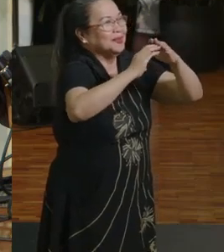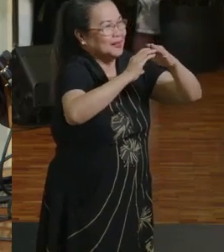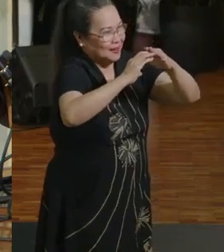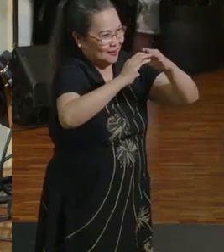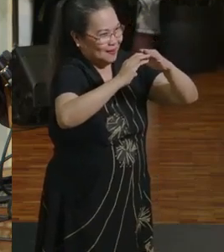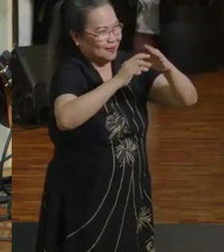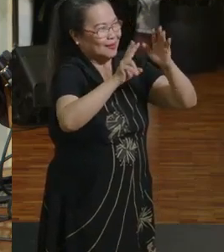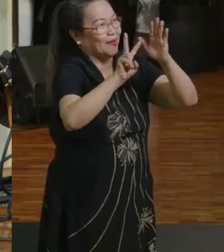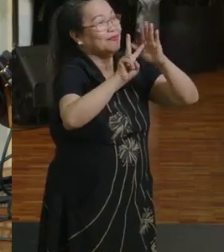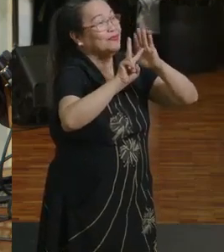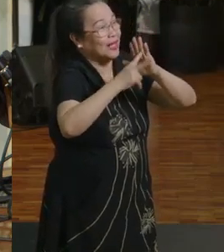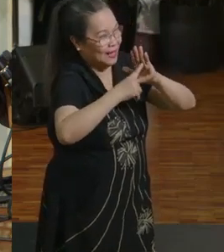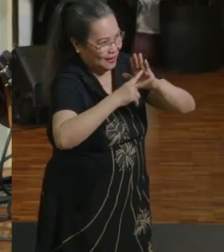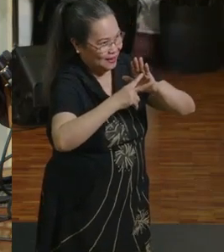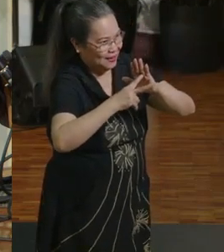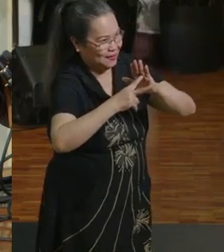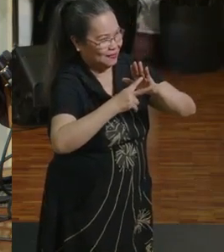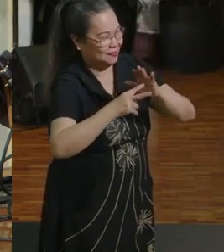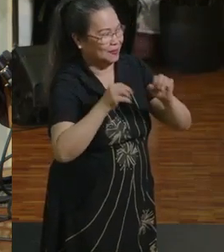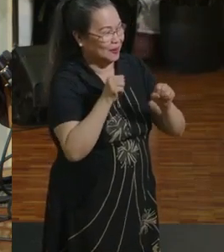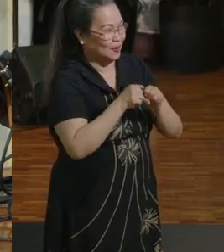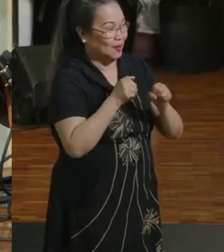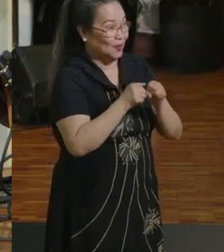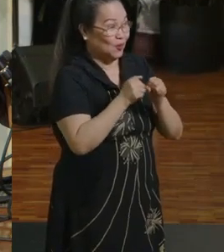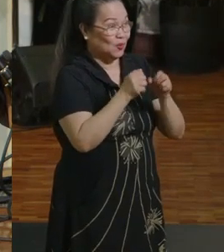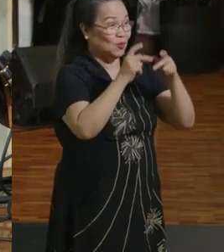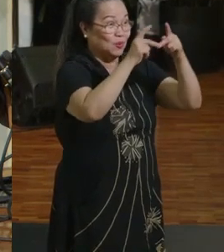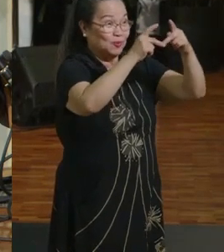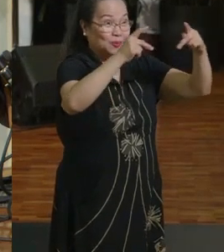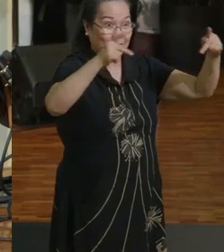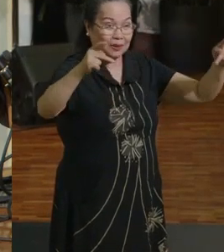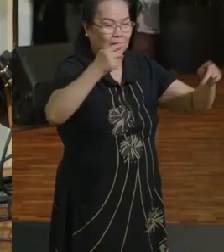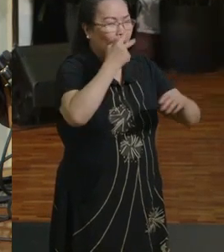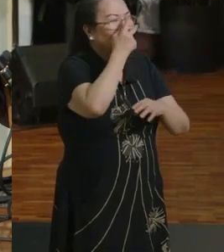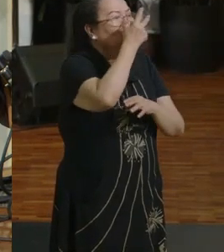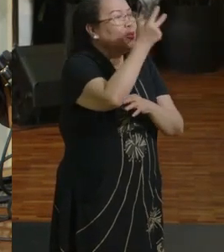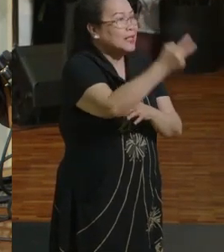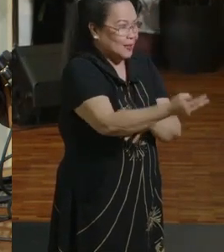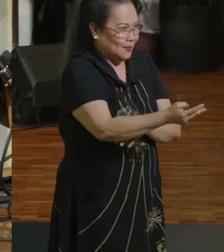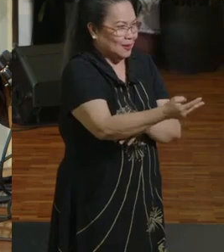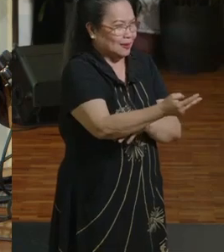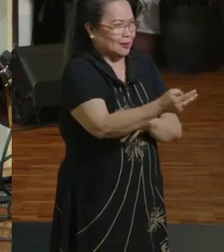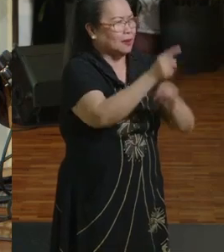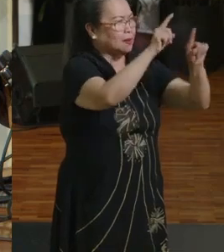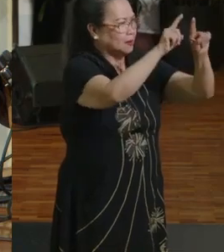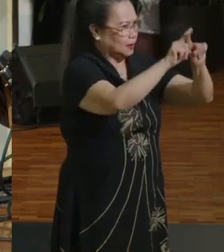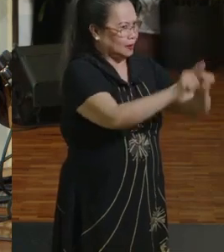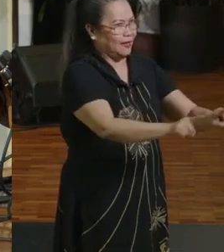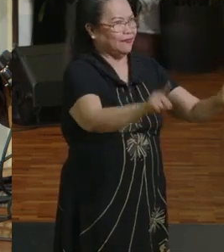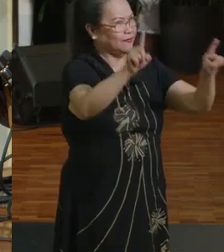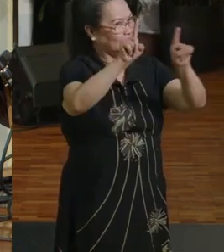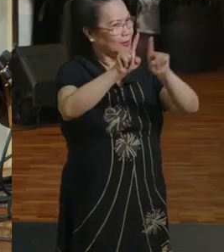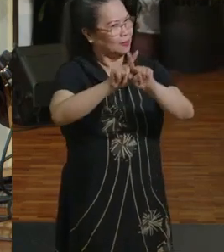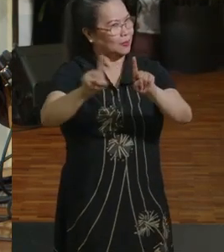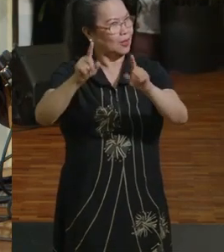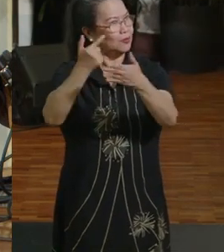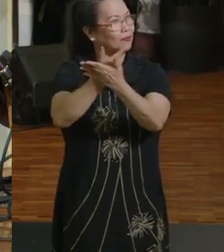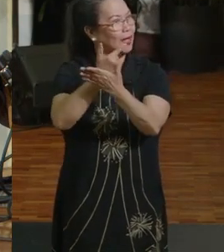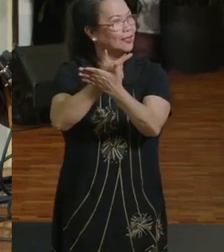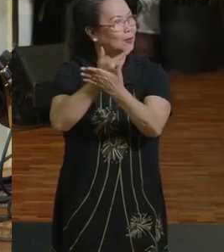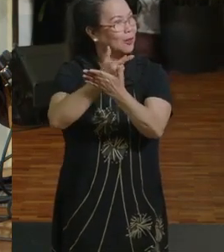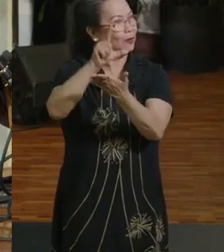and villages. Yung pong phrase na yon, makikita natin sa iba't ibang parts ng Gospel of